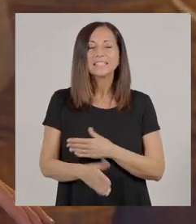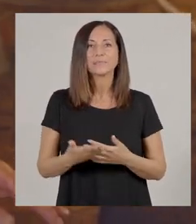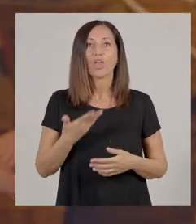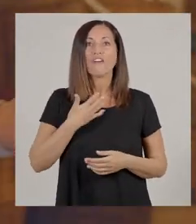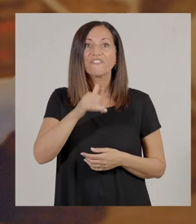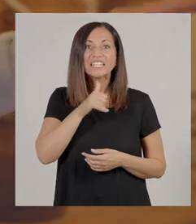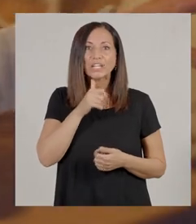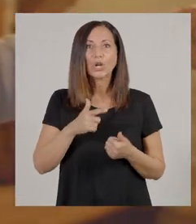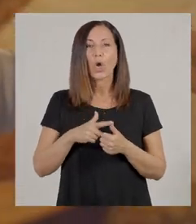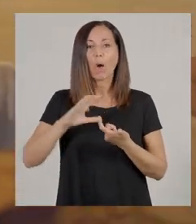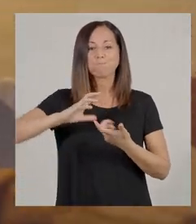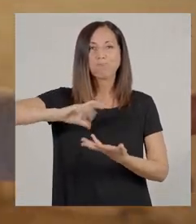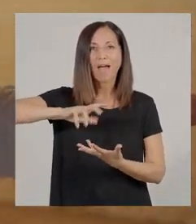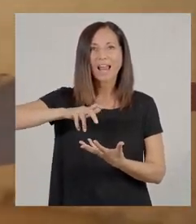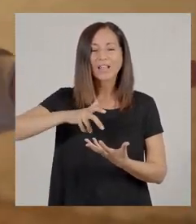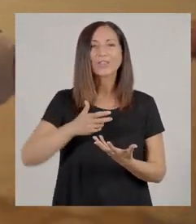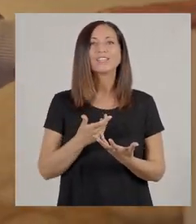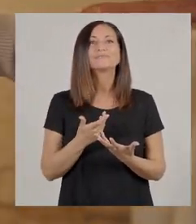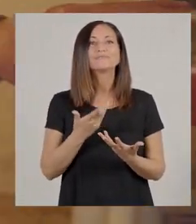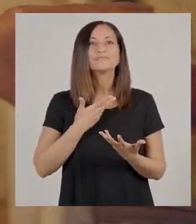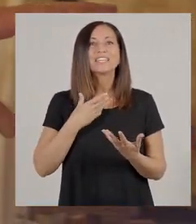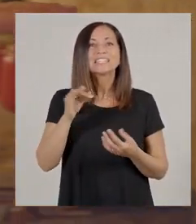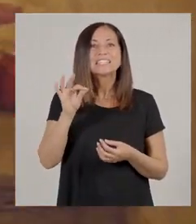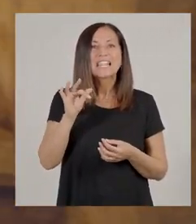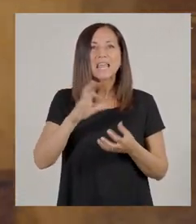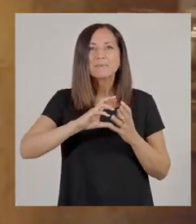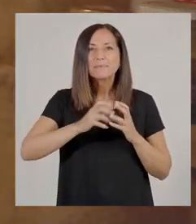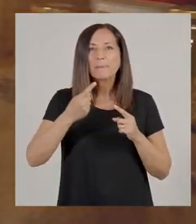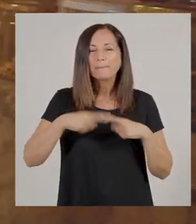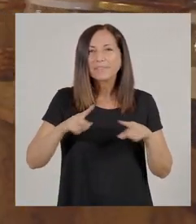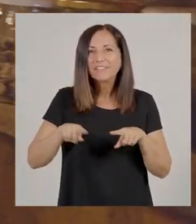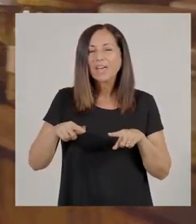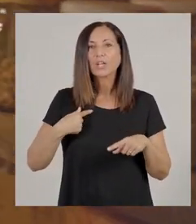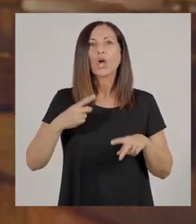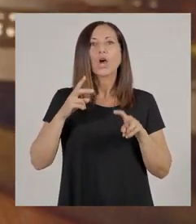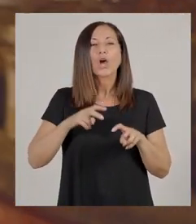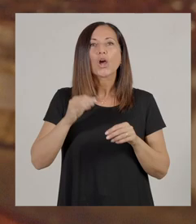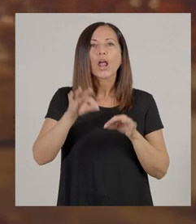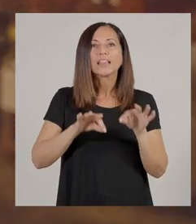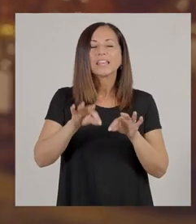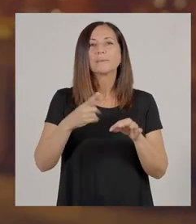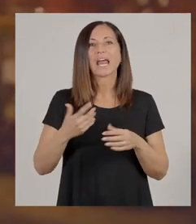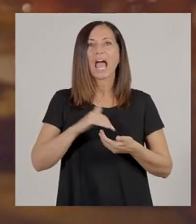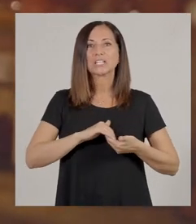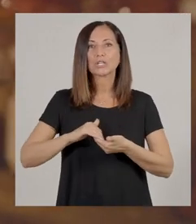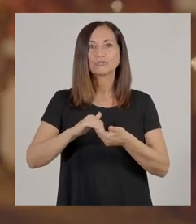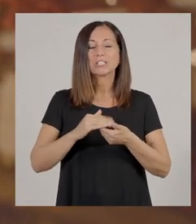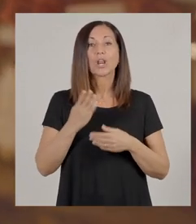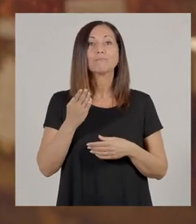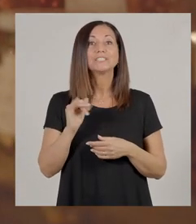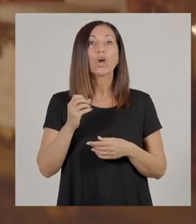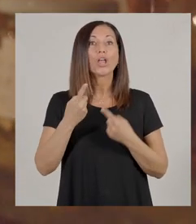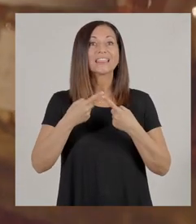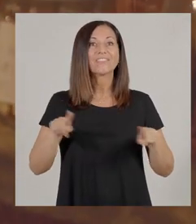cantine. Con il vino, i barattoli, qui abbiamo tutte le sementi che noi coltiviamo con l'Associazione